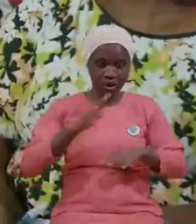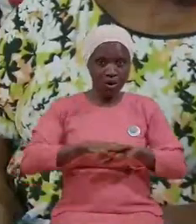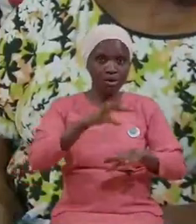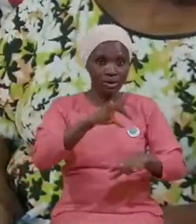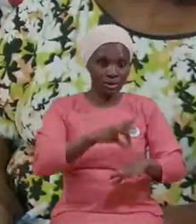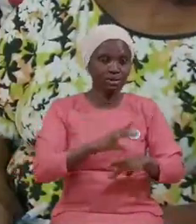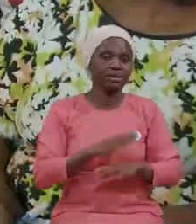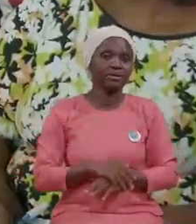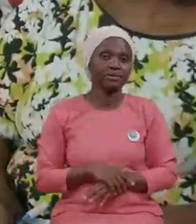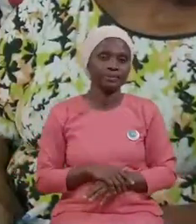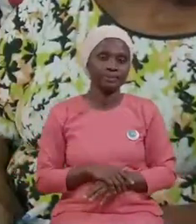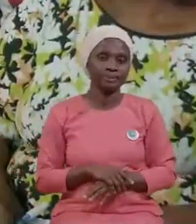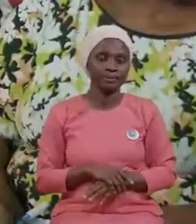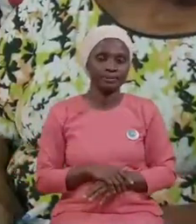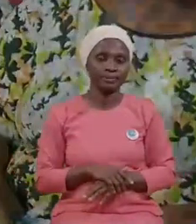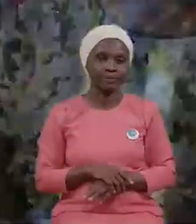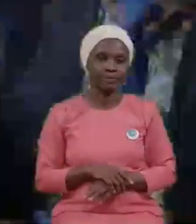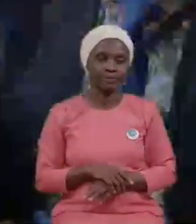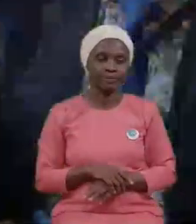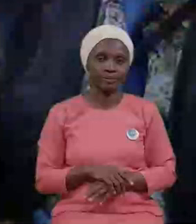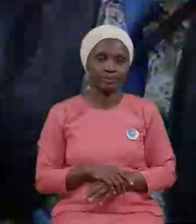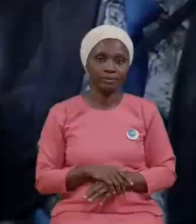sur la terre.